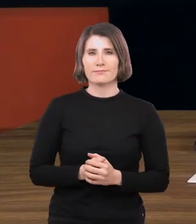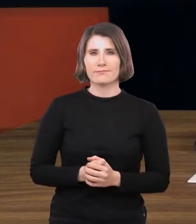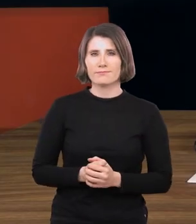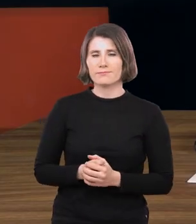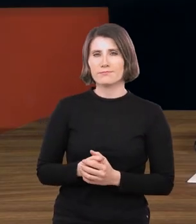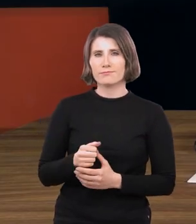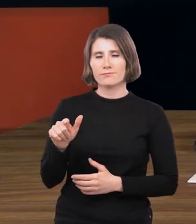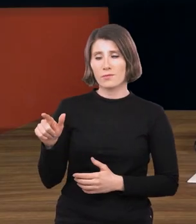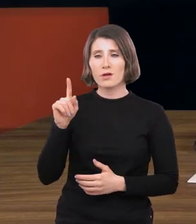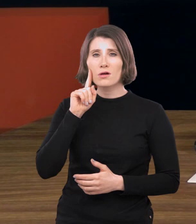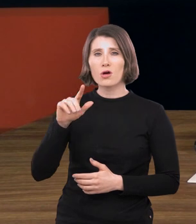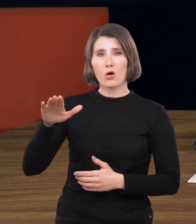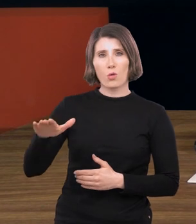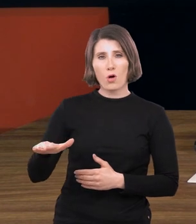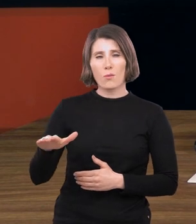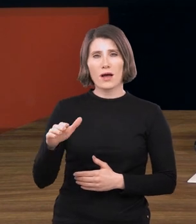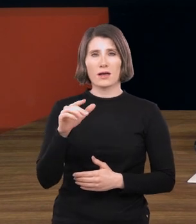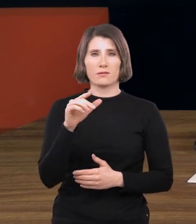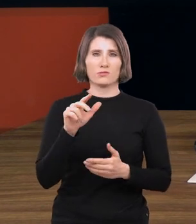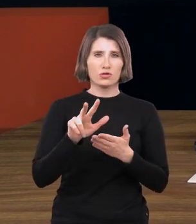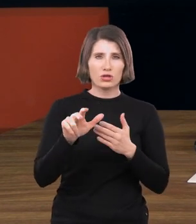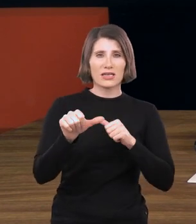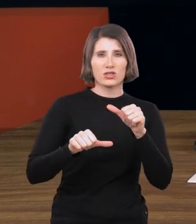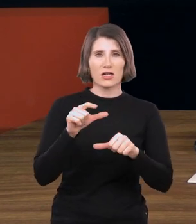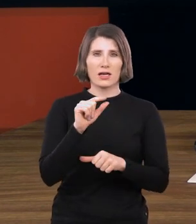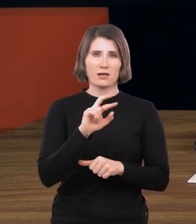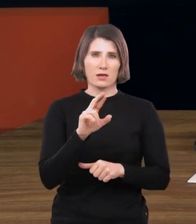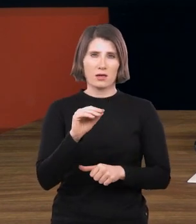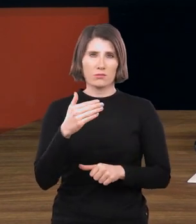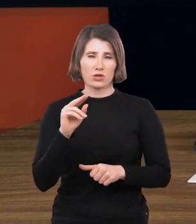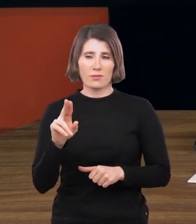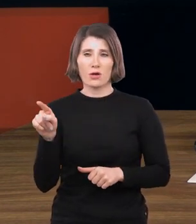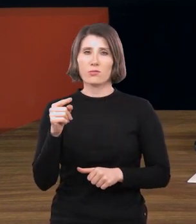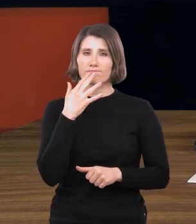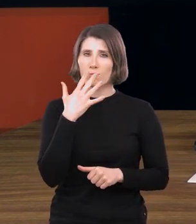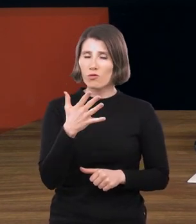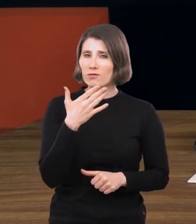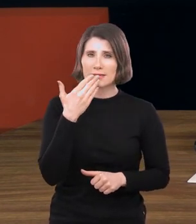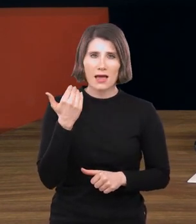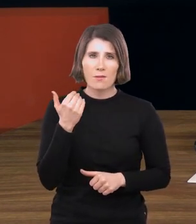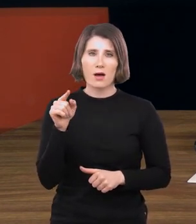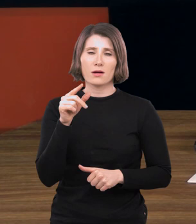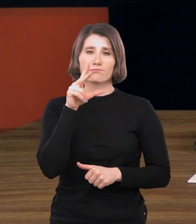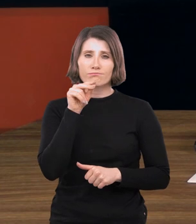Przemek. 13-letni chłopak, nie mówiący, nie posługujący się mową werbalną,